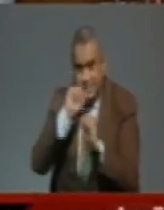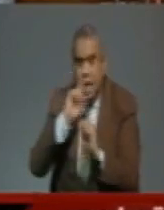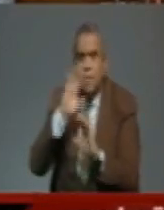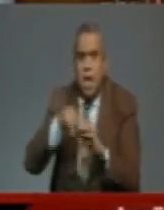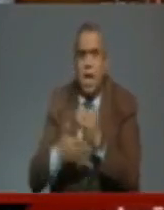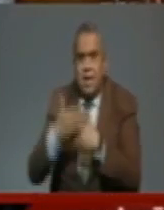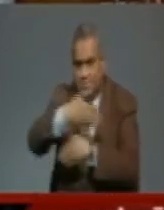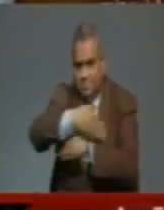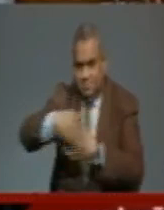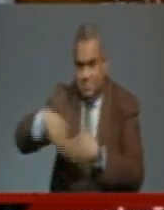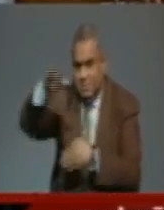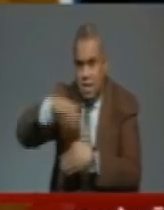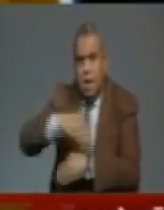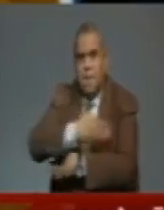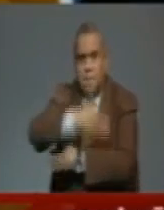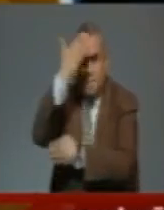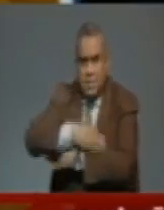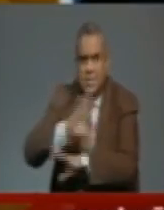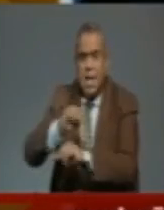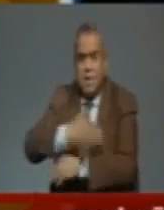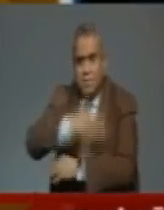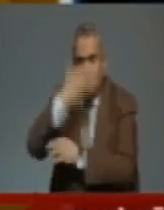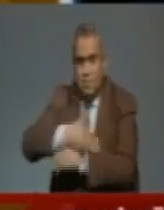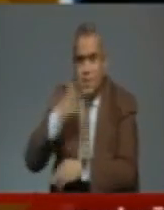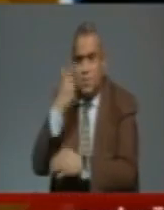مراكب في مينا اسكندريه تقريبا نقول